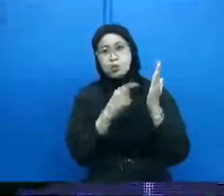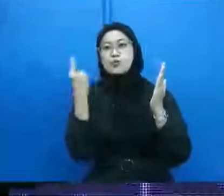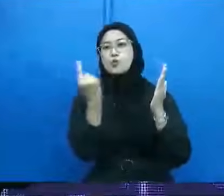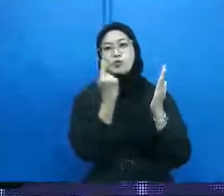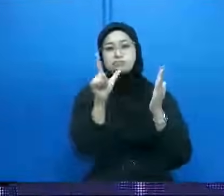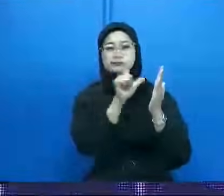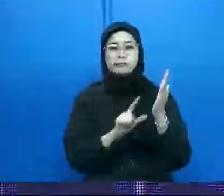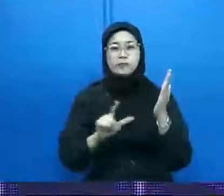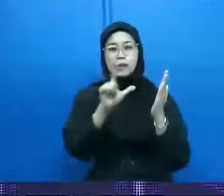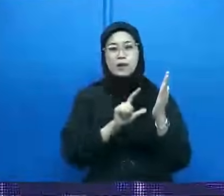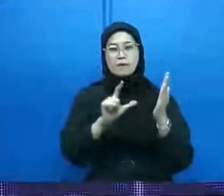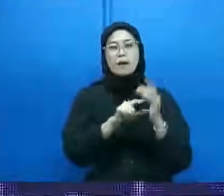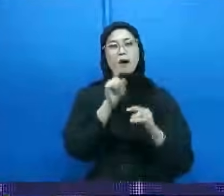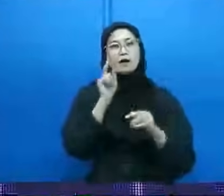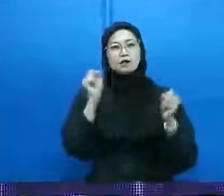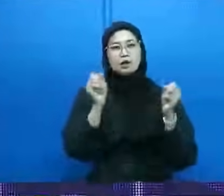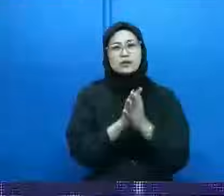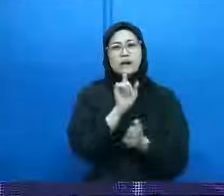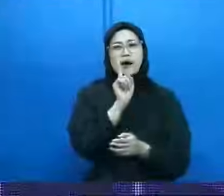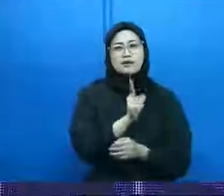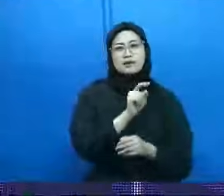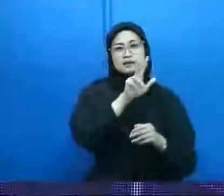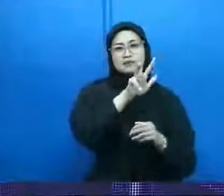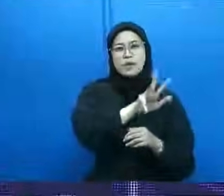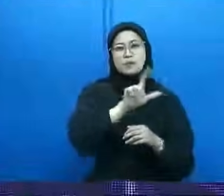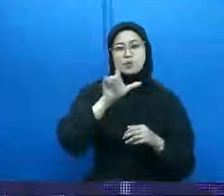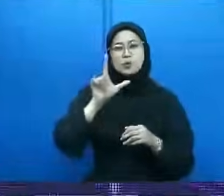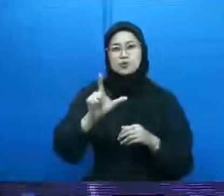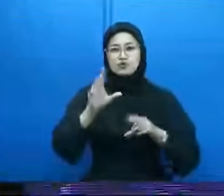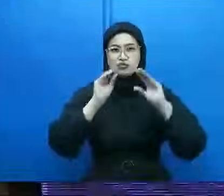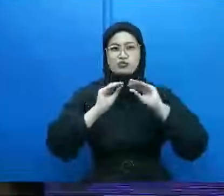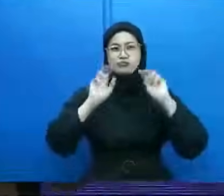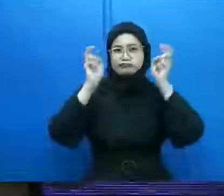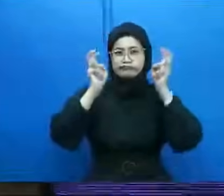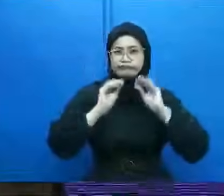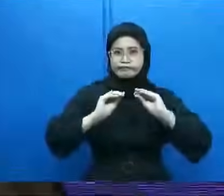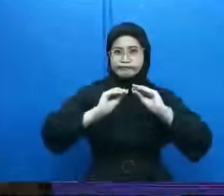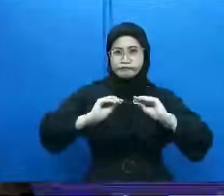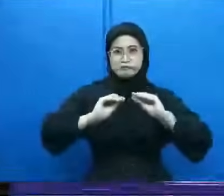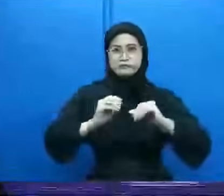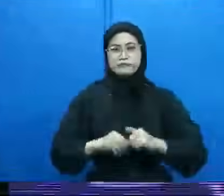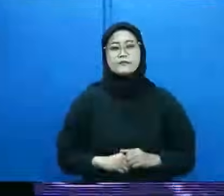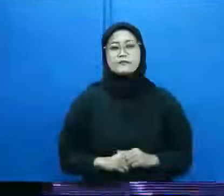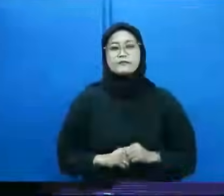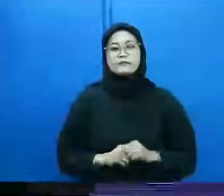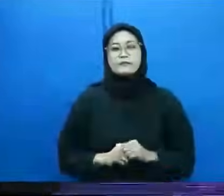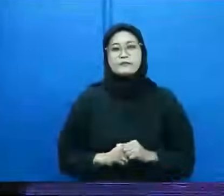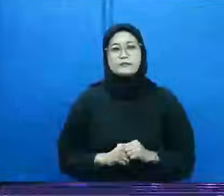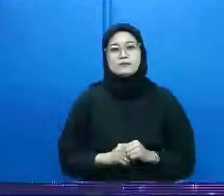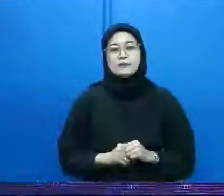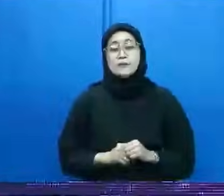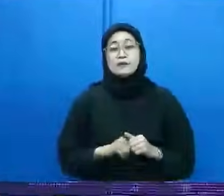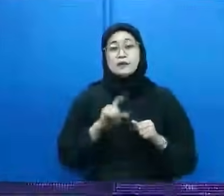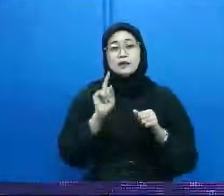pembahasan. Bagi Anda yang ingin menguatkan iman, Ustaz, iman saya sering naik turun. Seperti lift. Kadang kalau sekuang